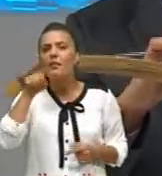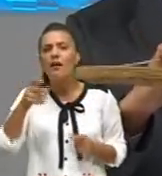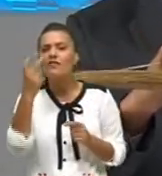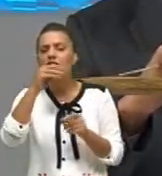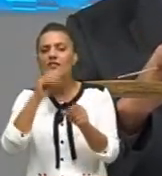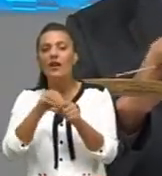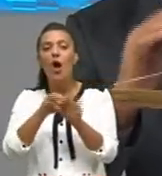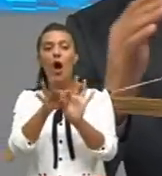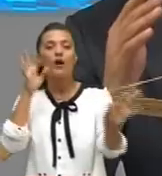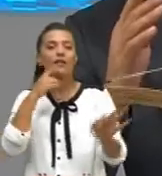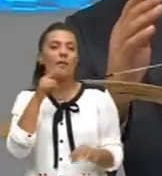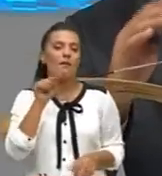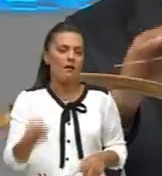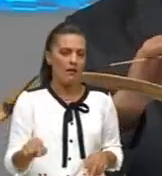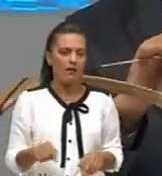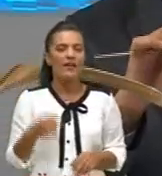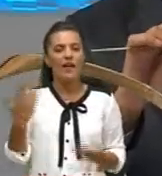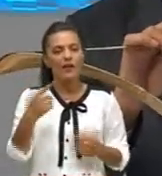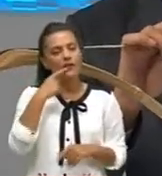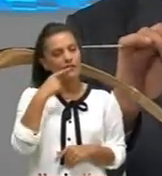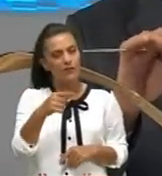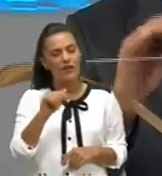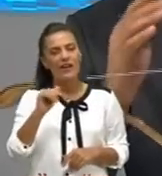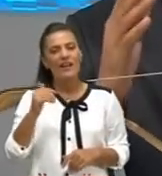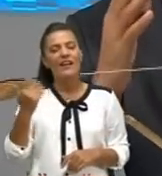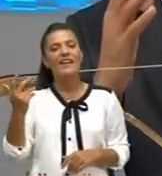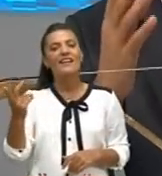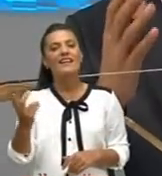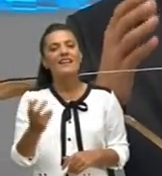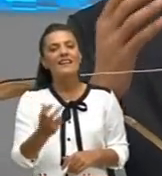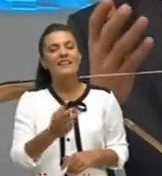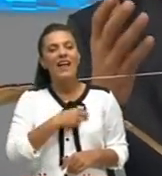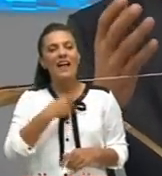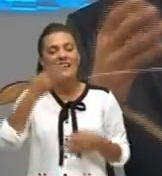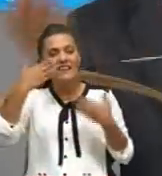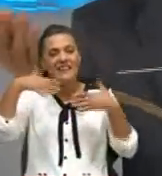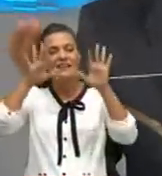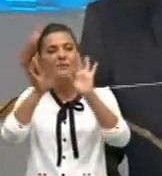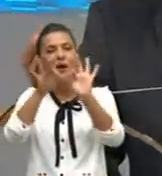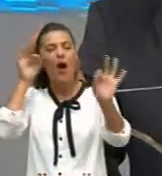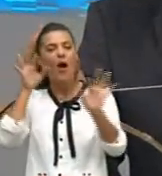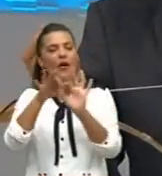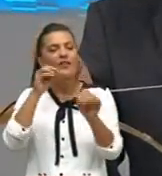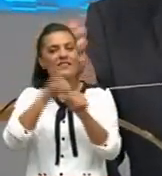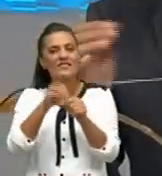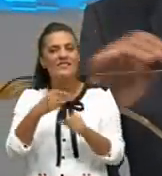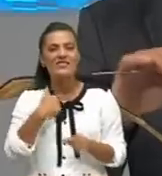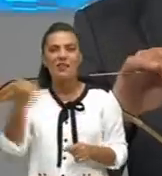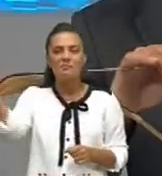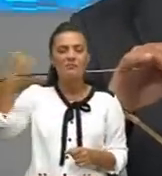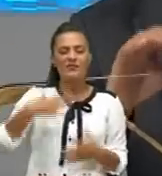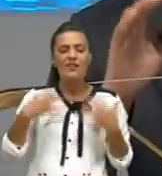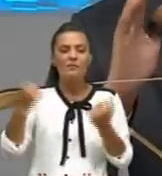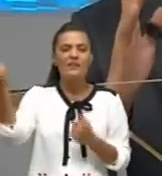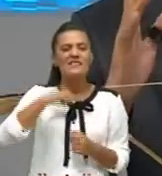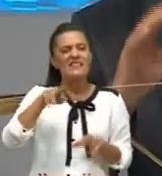Evet. Hı, harikasınız. Yani vallahi, diyor yarın diyor kirpik okları canıma kast ediyor. Vay vay gibi vay, vay.